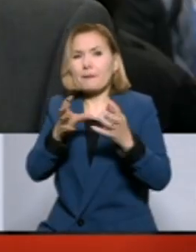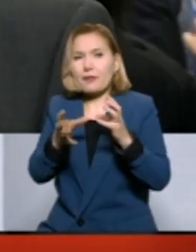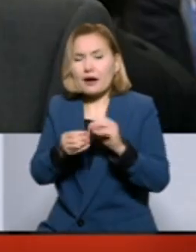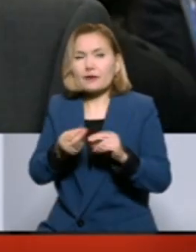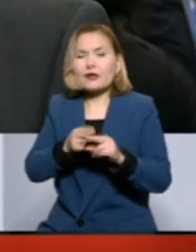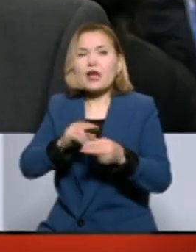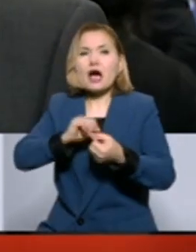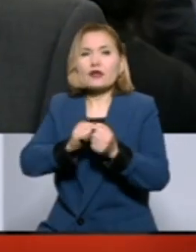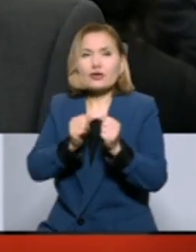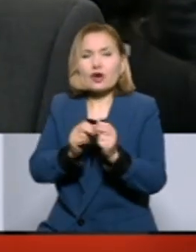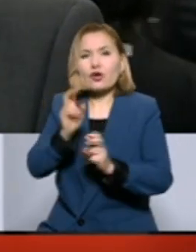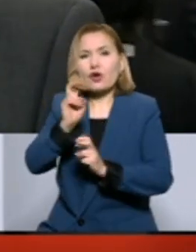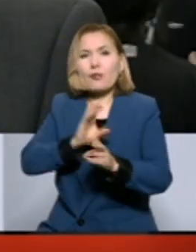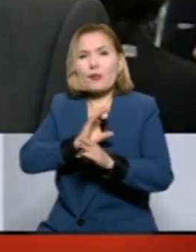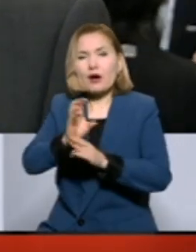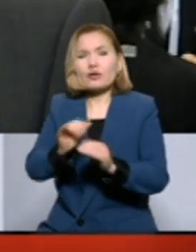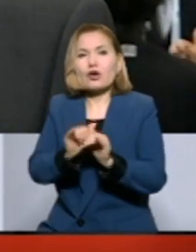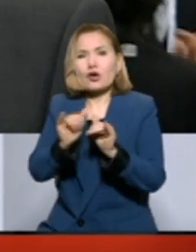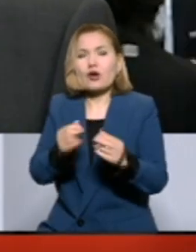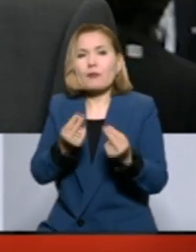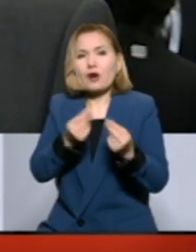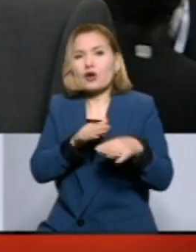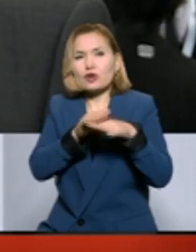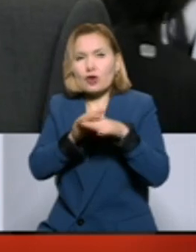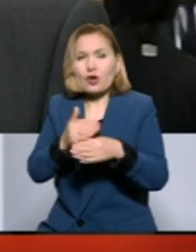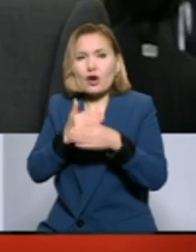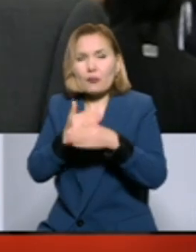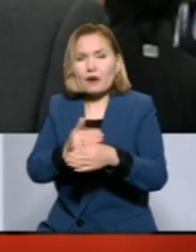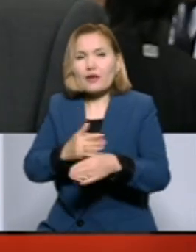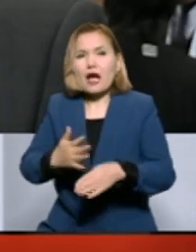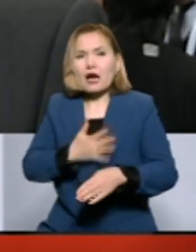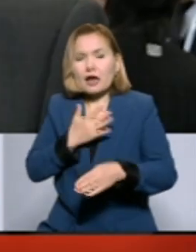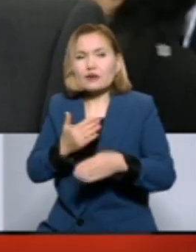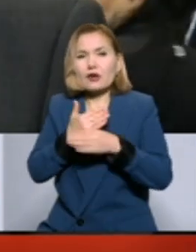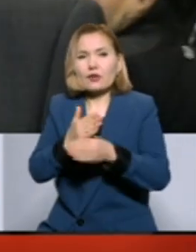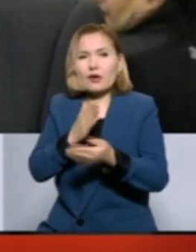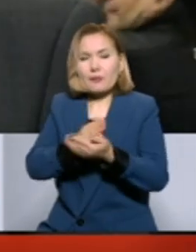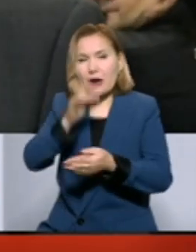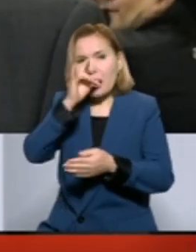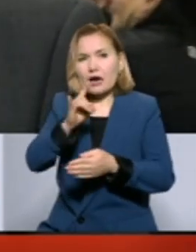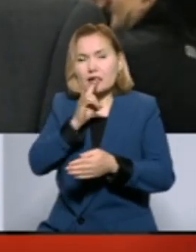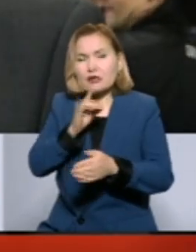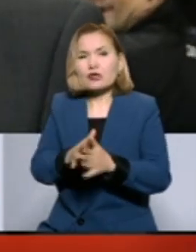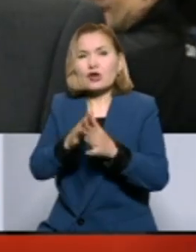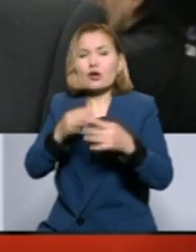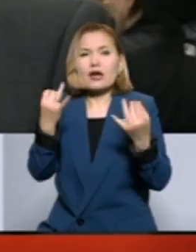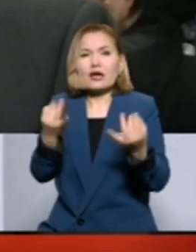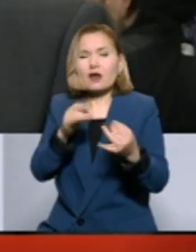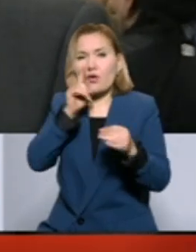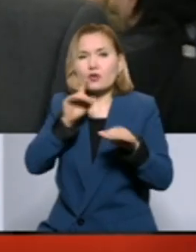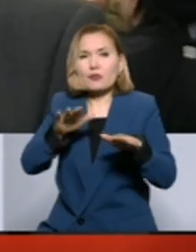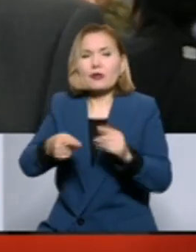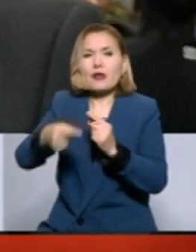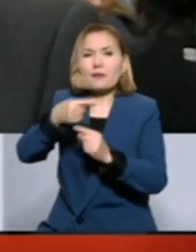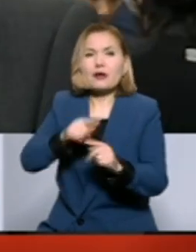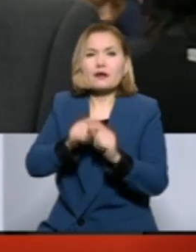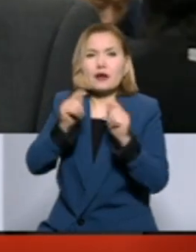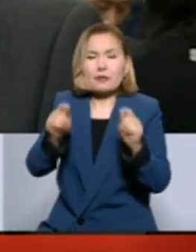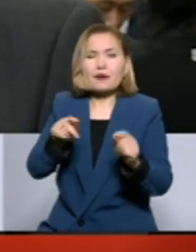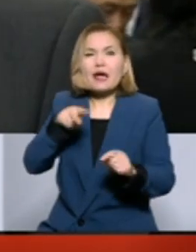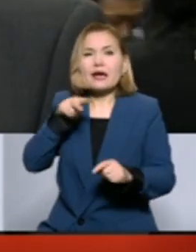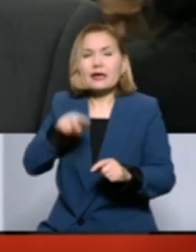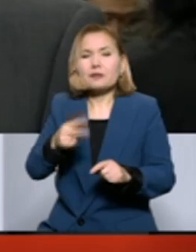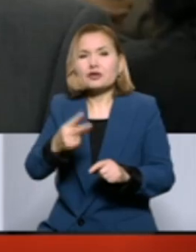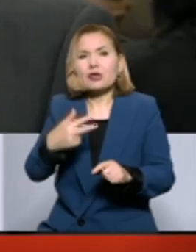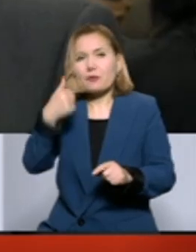тау-кен индустриясындағы көптеген инвесторлармен кездесуге мүмкіндік туды. Қазақстанға деген қызығушылық үлкен. Біріншіден еліміз